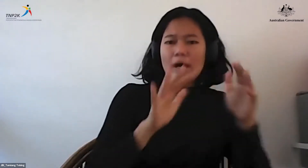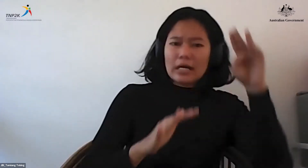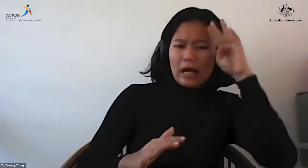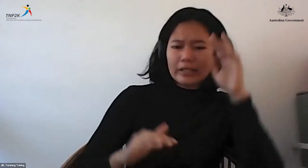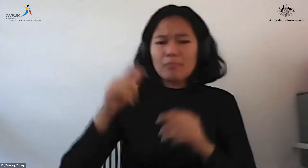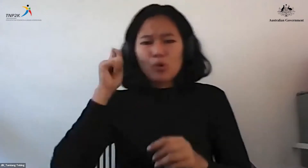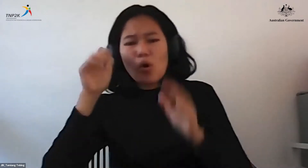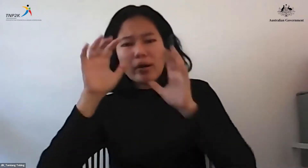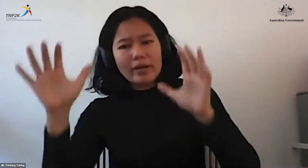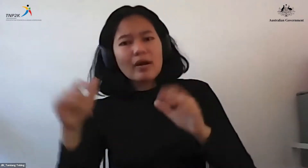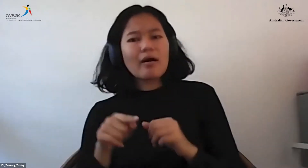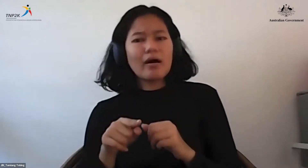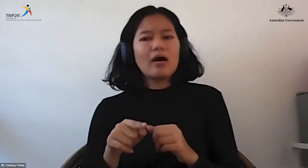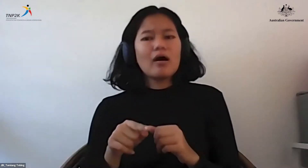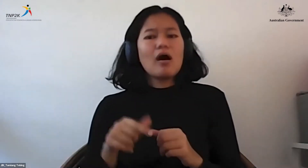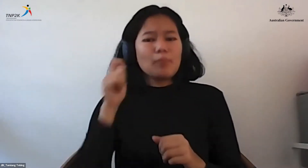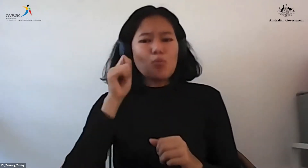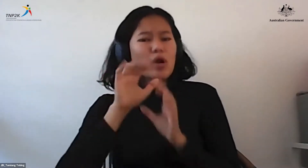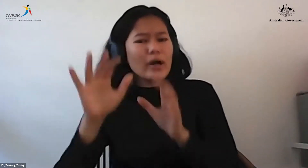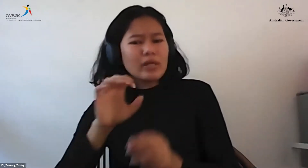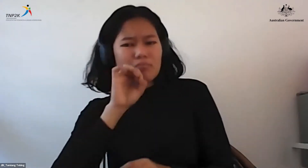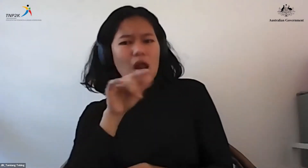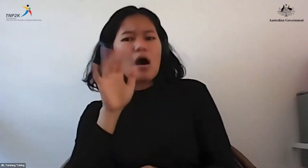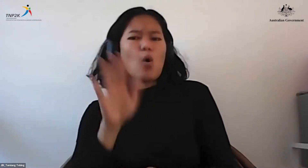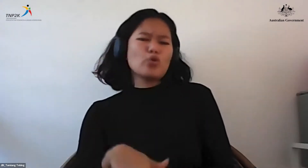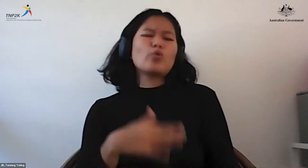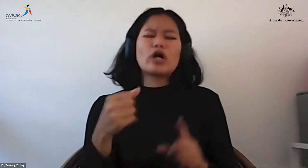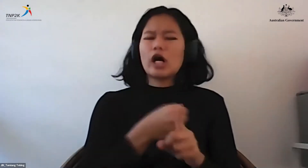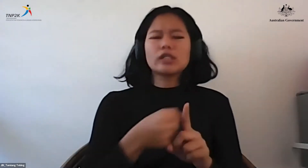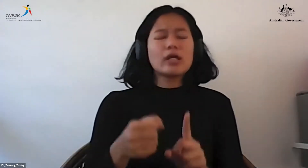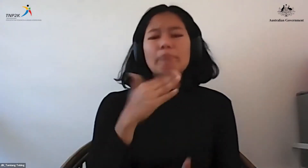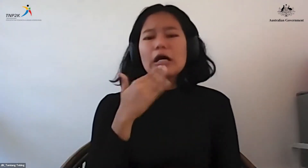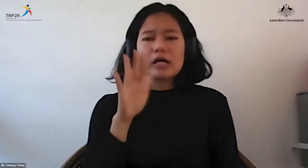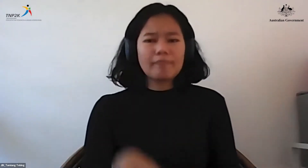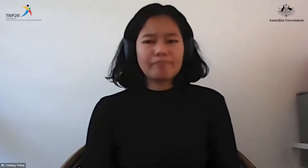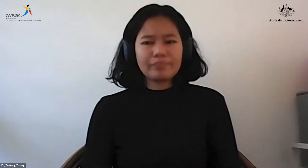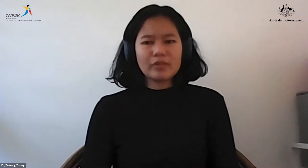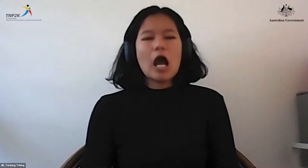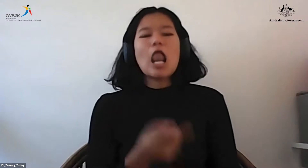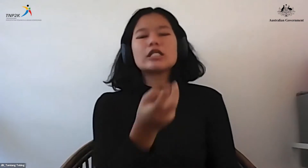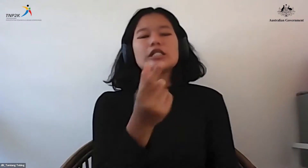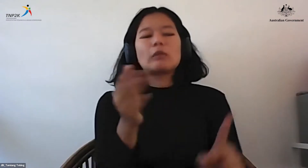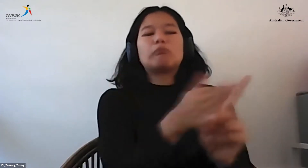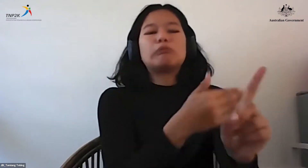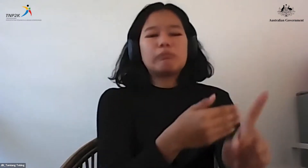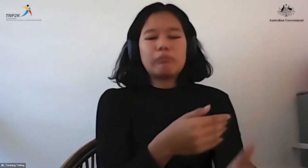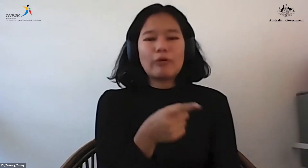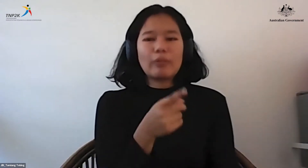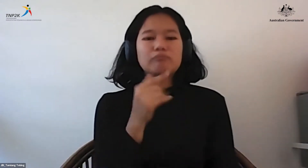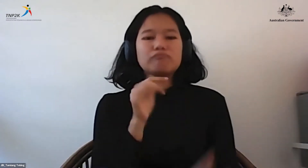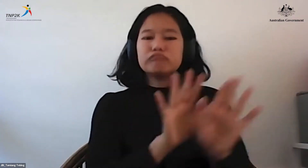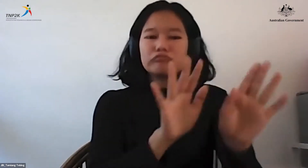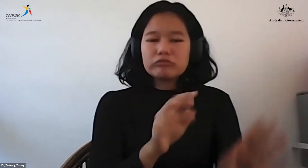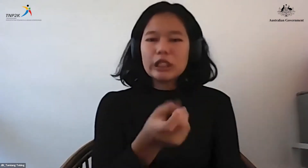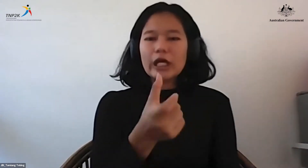juga yang menyetujui bahwa kekerasan itu tidak ada yang salah dengan sedikit memukul perempuan, mendorong perempuan. Kalau